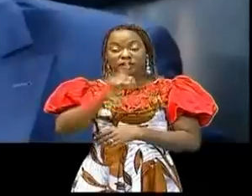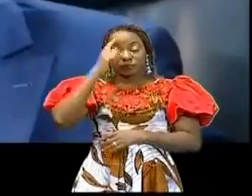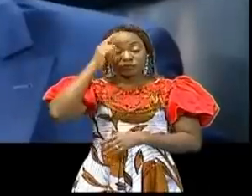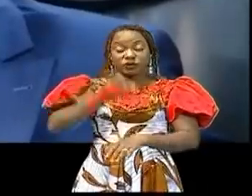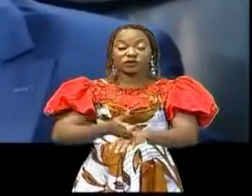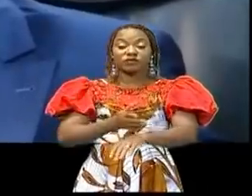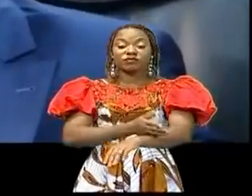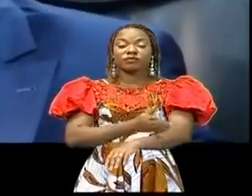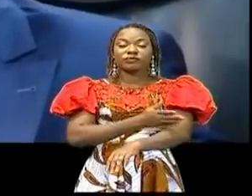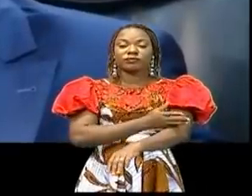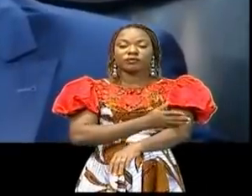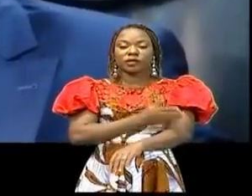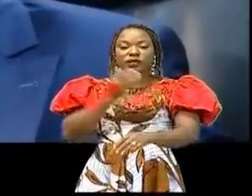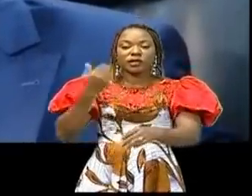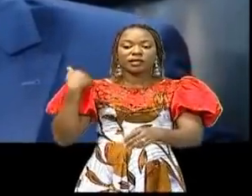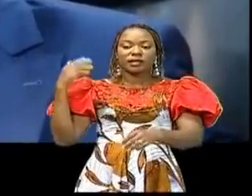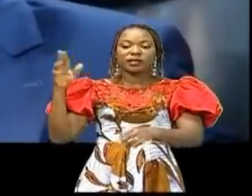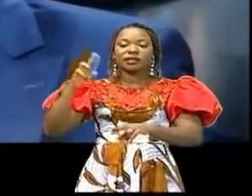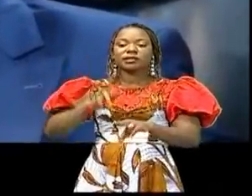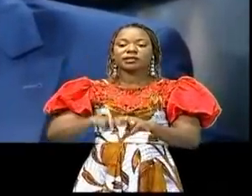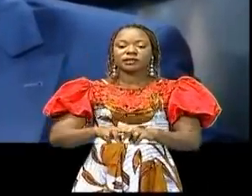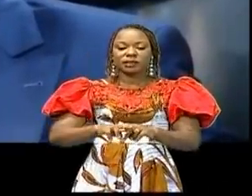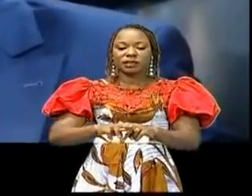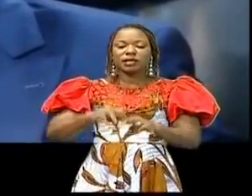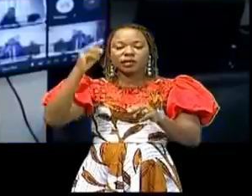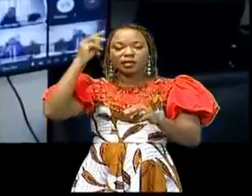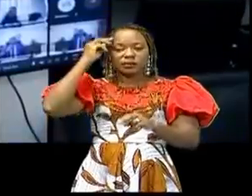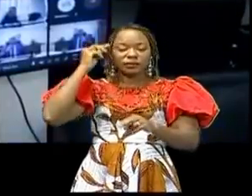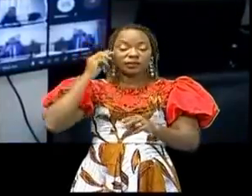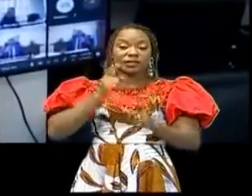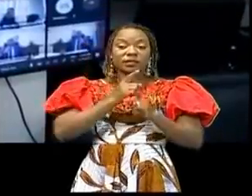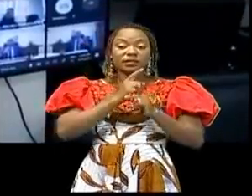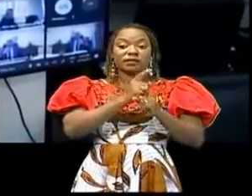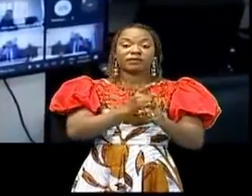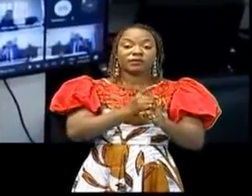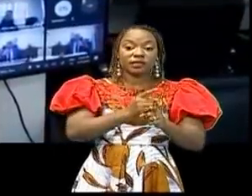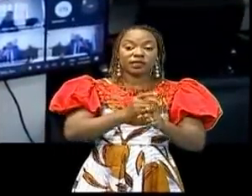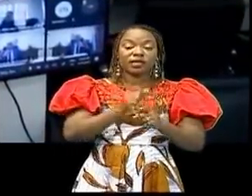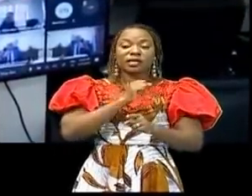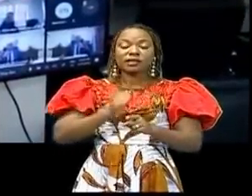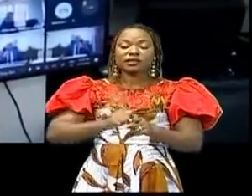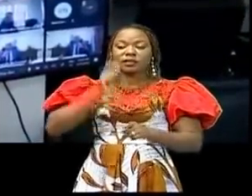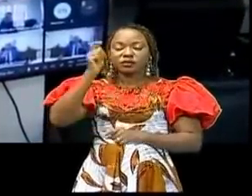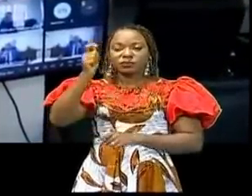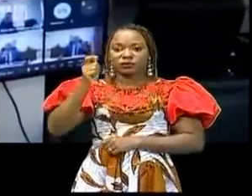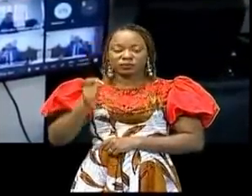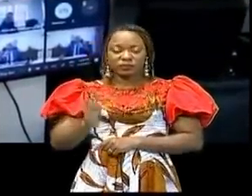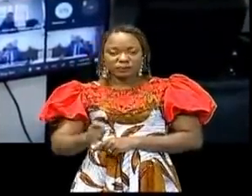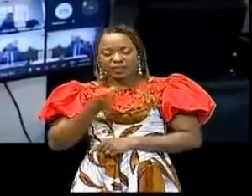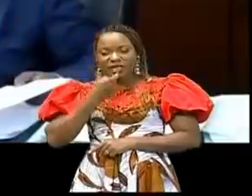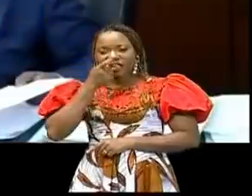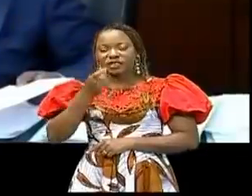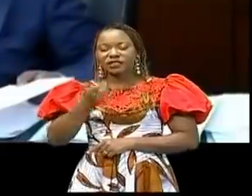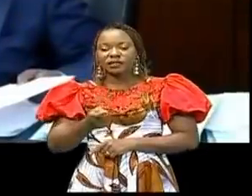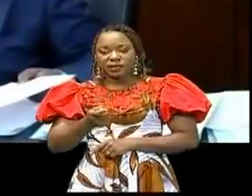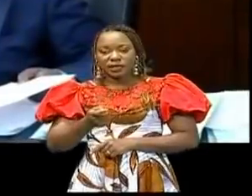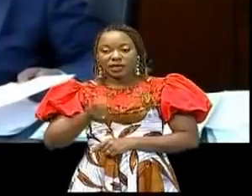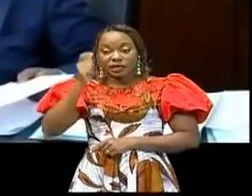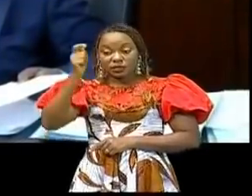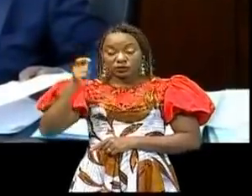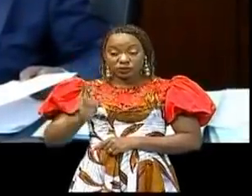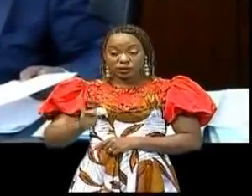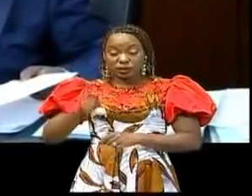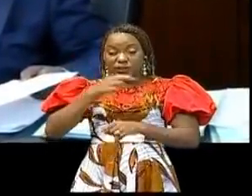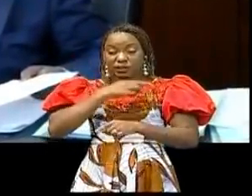l'évolution opérationnelle de l'état de siège, le ministre de la Défense nationale et ancien combattant a indiqué que les forces armées de la